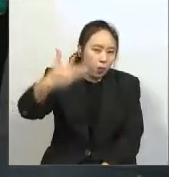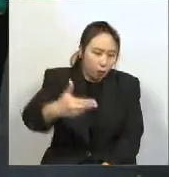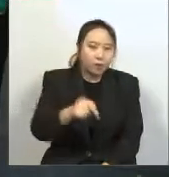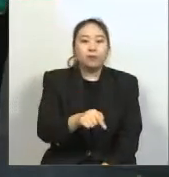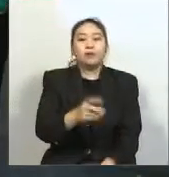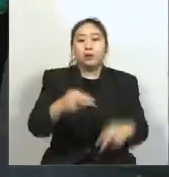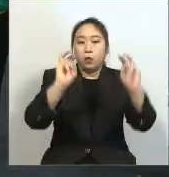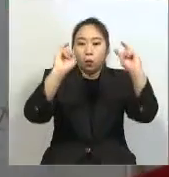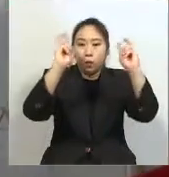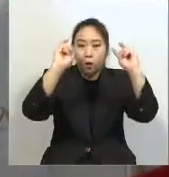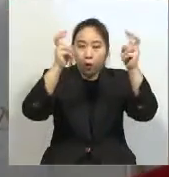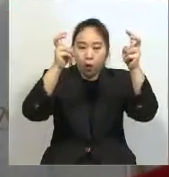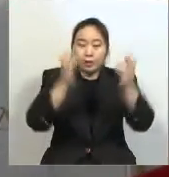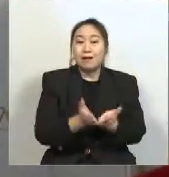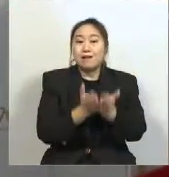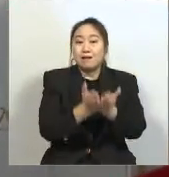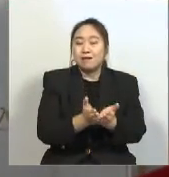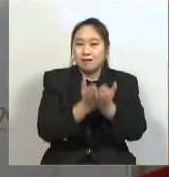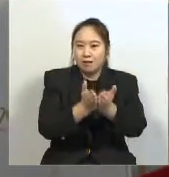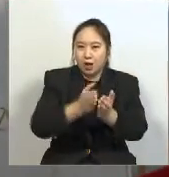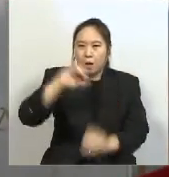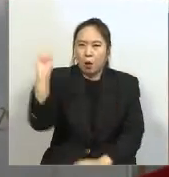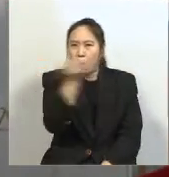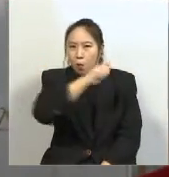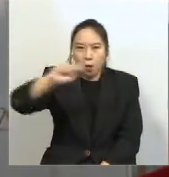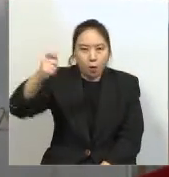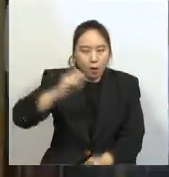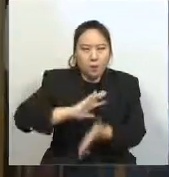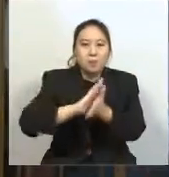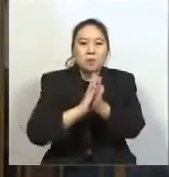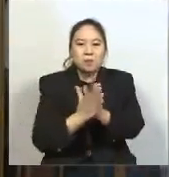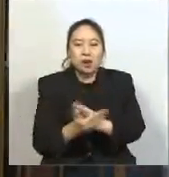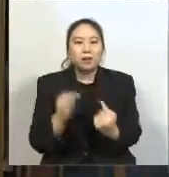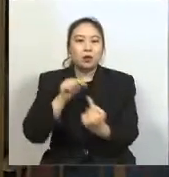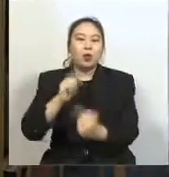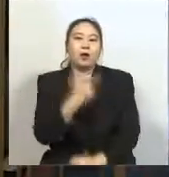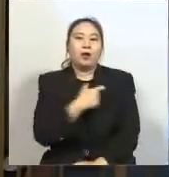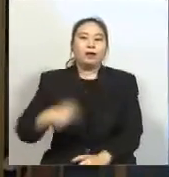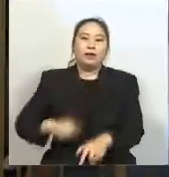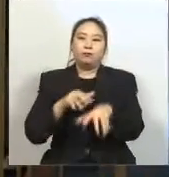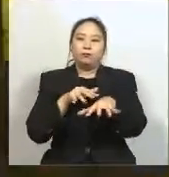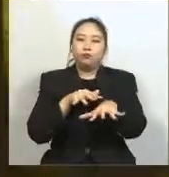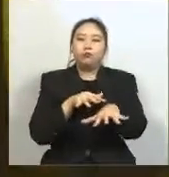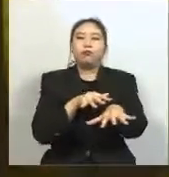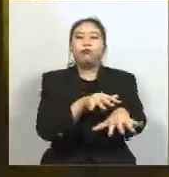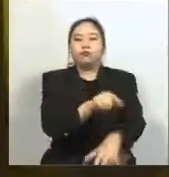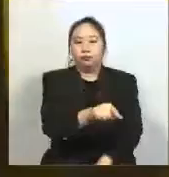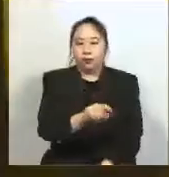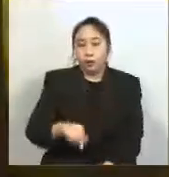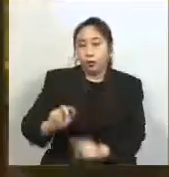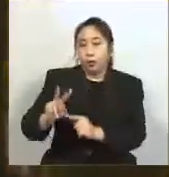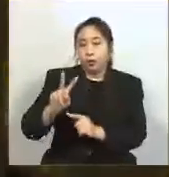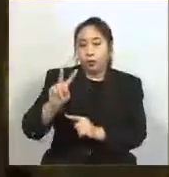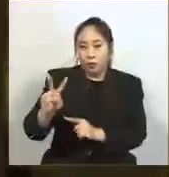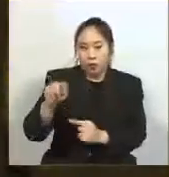ในหัวข้อจากเรือรบสู่เรือพระราชพิธีส่วนที่2ศิลปะบนผืนน้ำใ